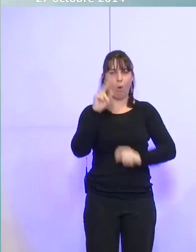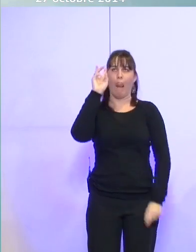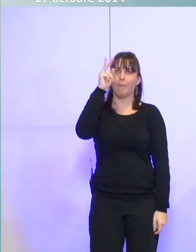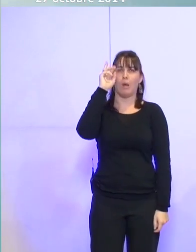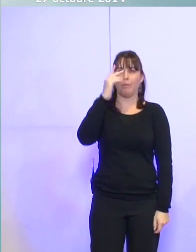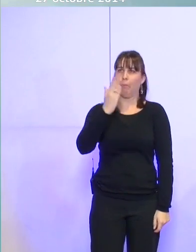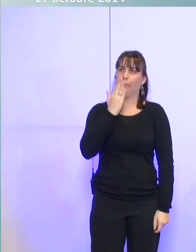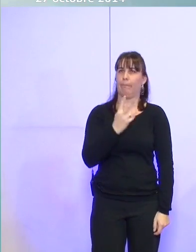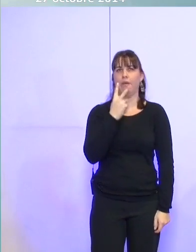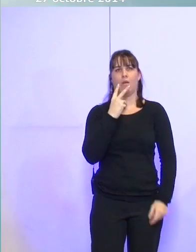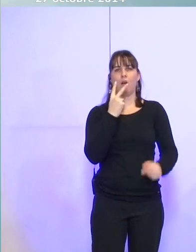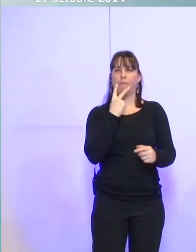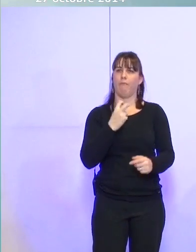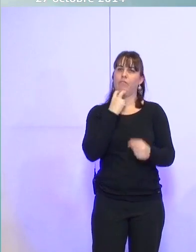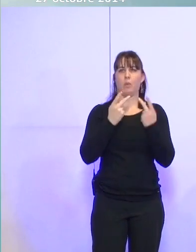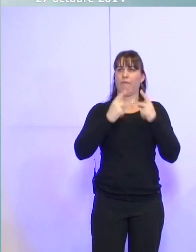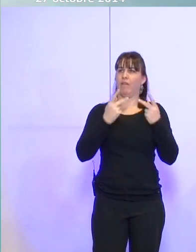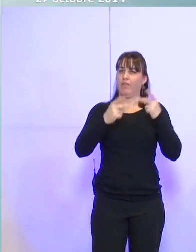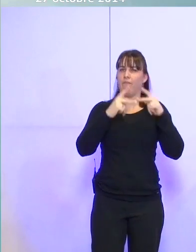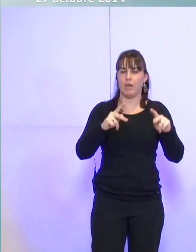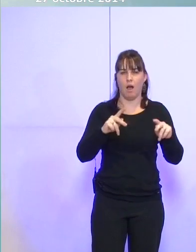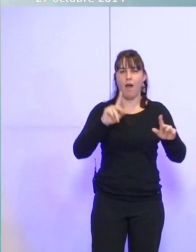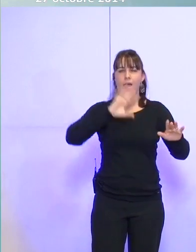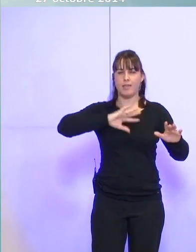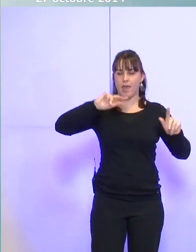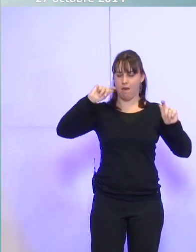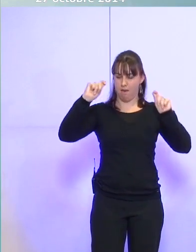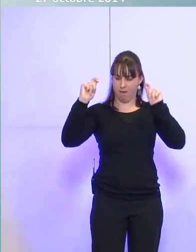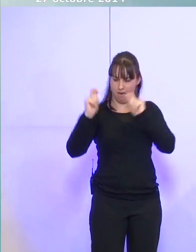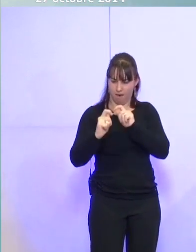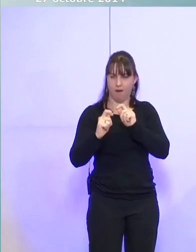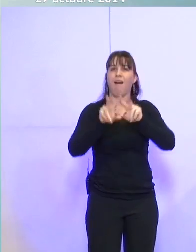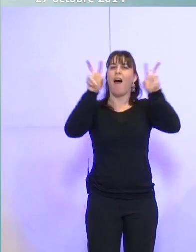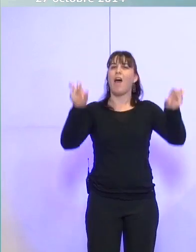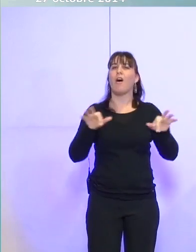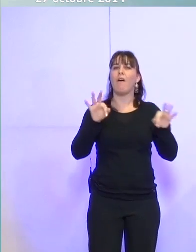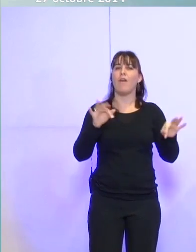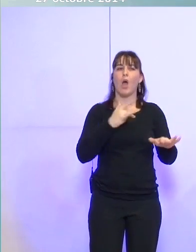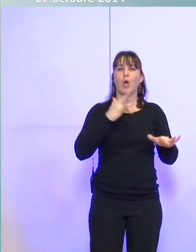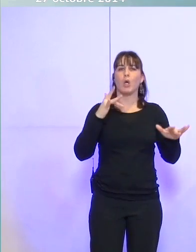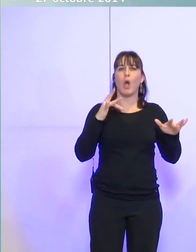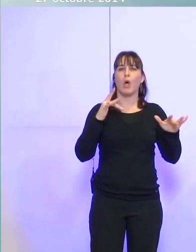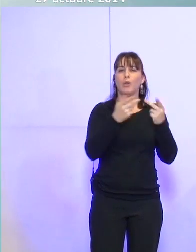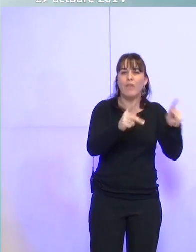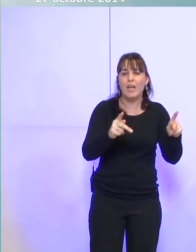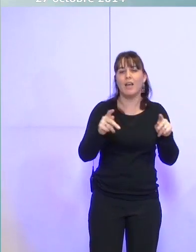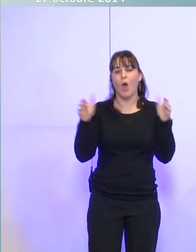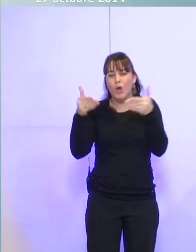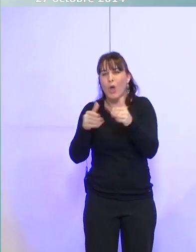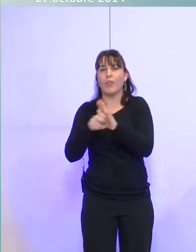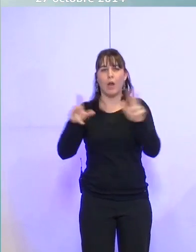Quatre grands objectifs définissaient cœur de ville, cœur d'agglo. Premièrement, accueillir la nature en ville pour le confort et l'agrément de